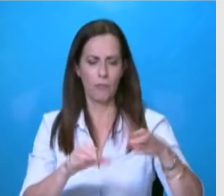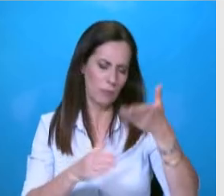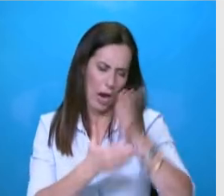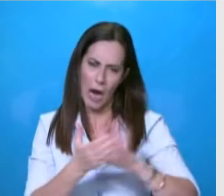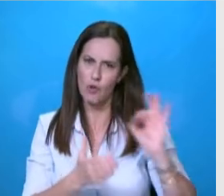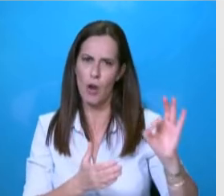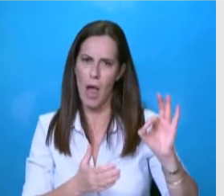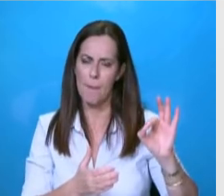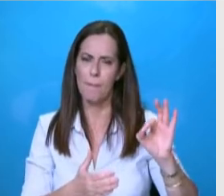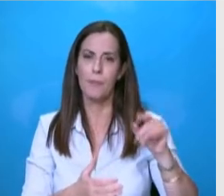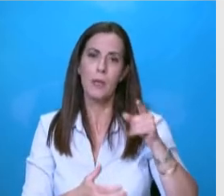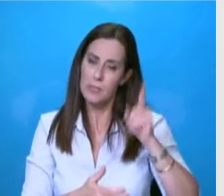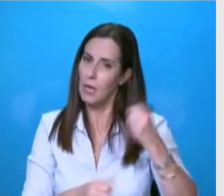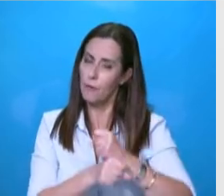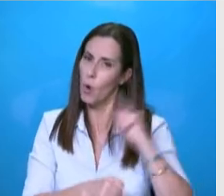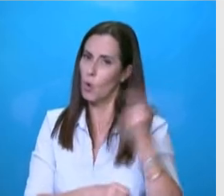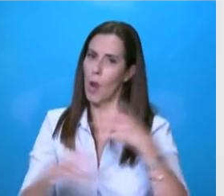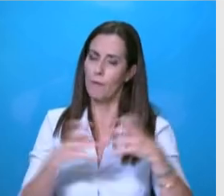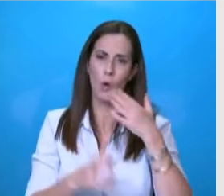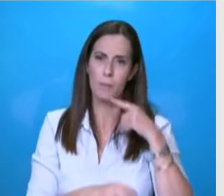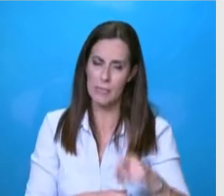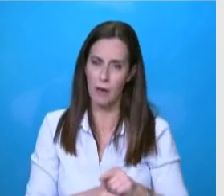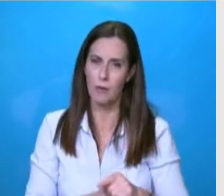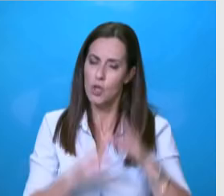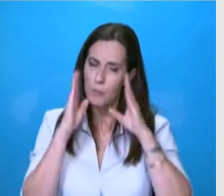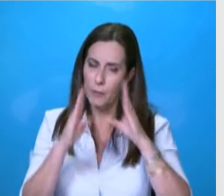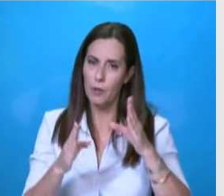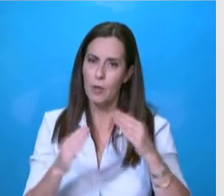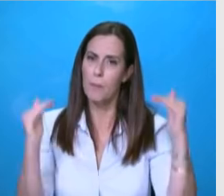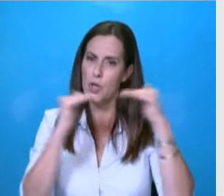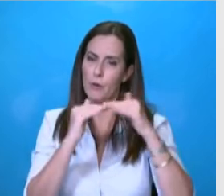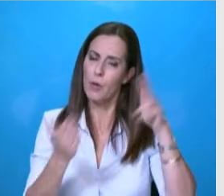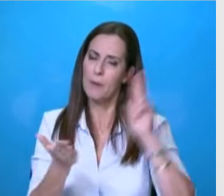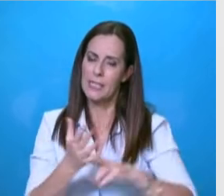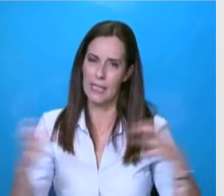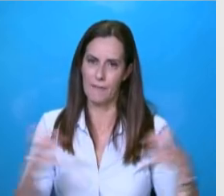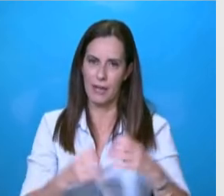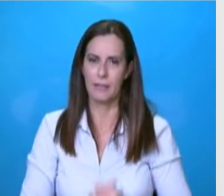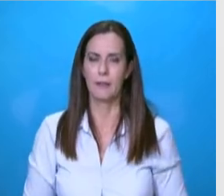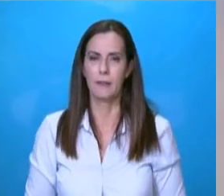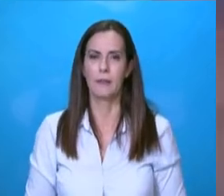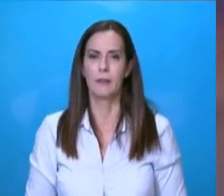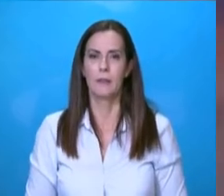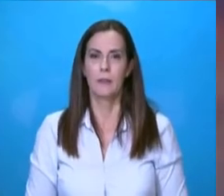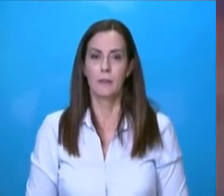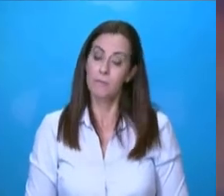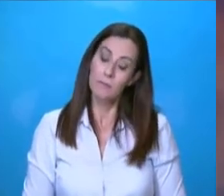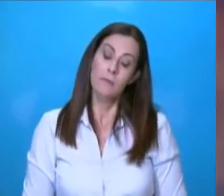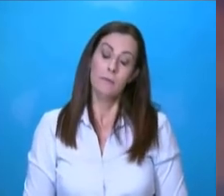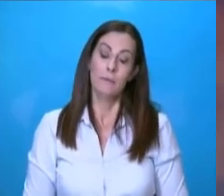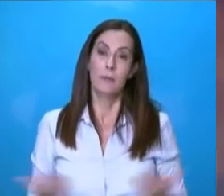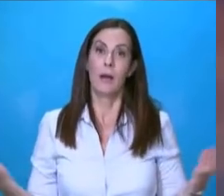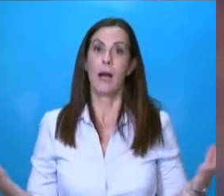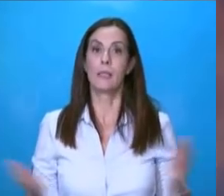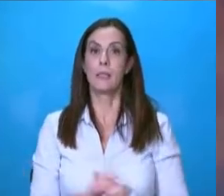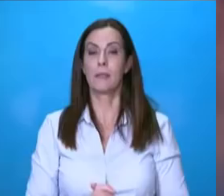באוכלוסייה, וכך צריכות לפעול כל המפלגות בישראל שמאמינות בשוויון ובצדק חברתי. יפה, אז אם מיכל